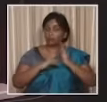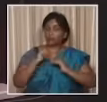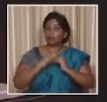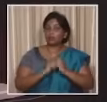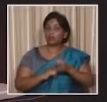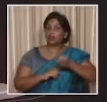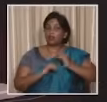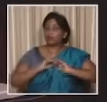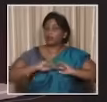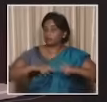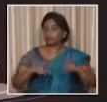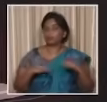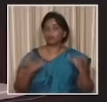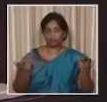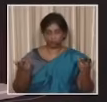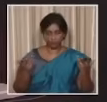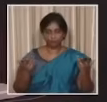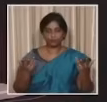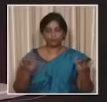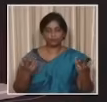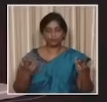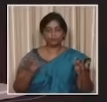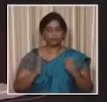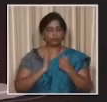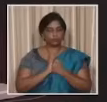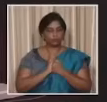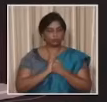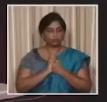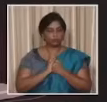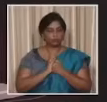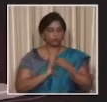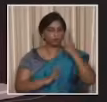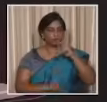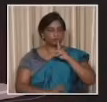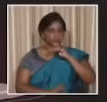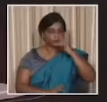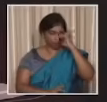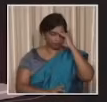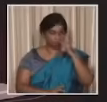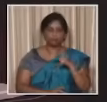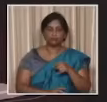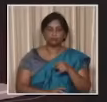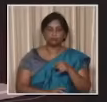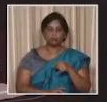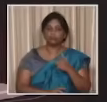ක්‍රමවේද අනුගමනය නොකරපු බව දරු නියෝජ්‍ය